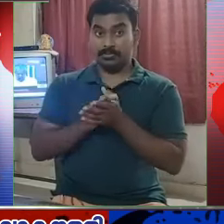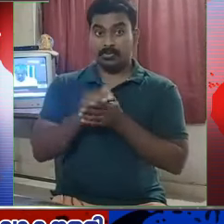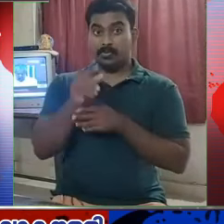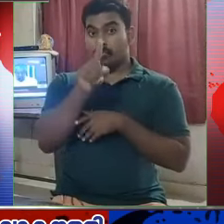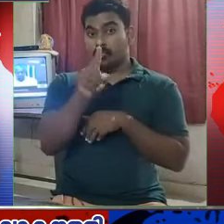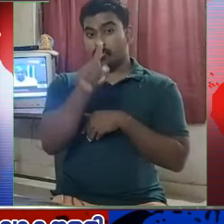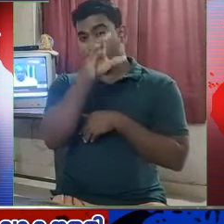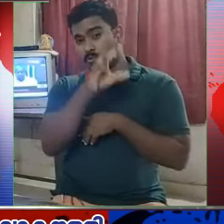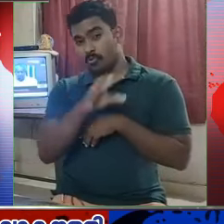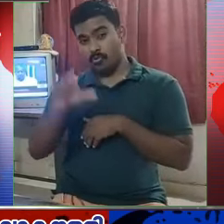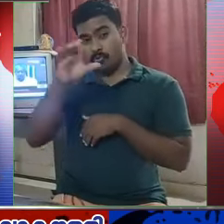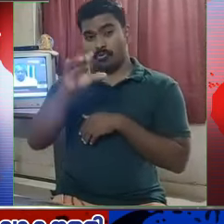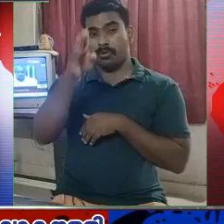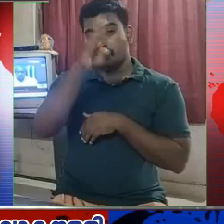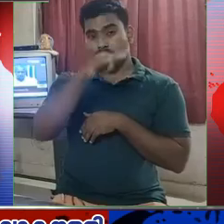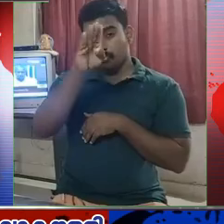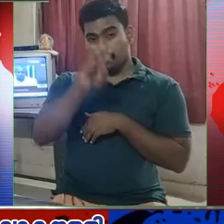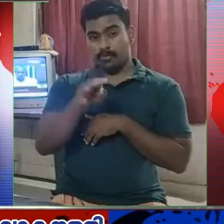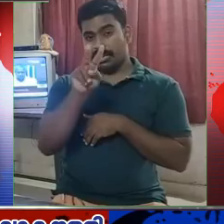2,219 പേർ